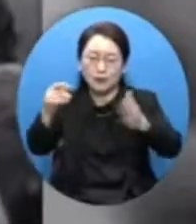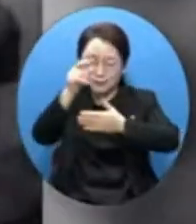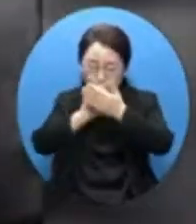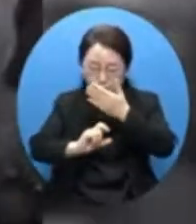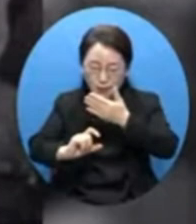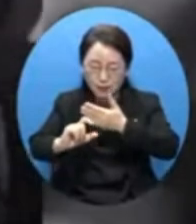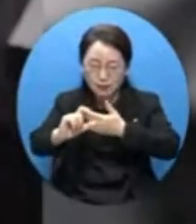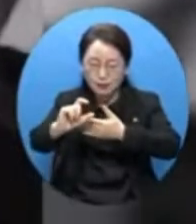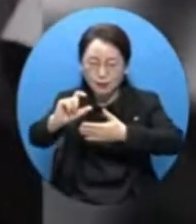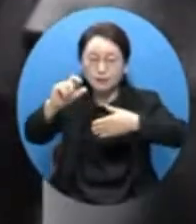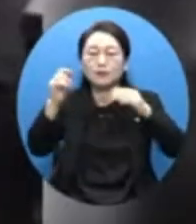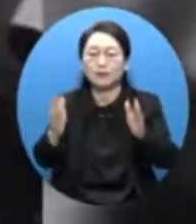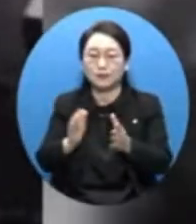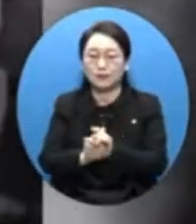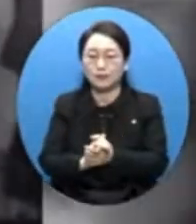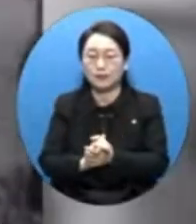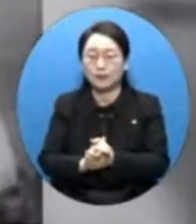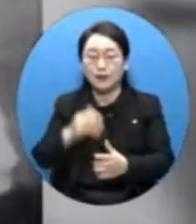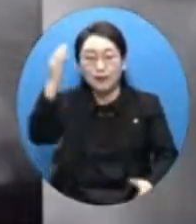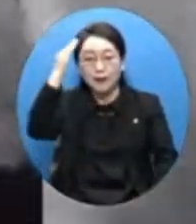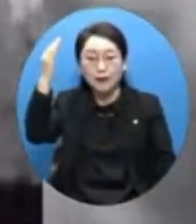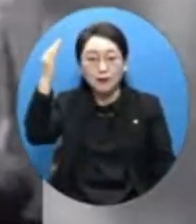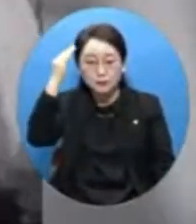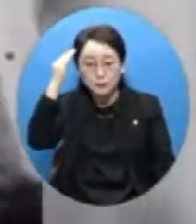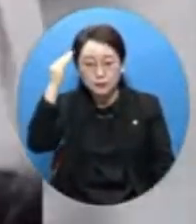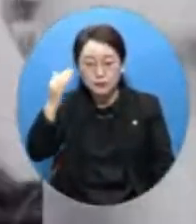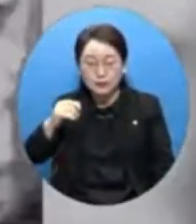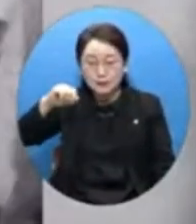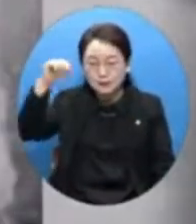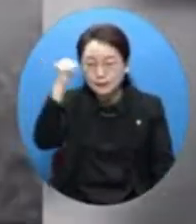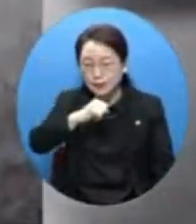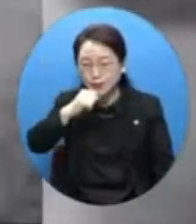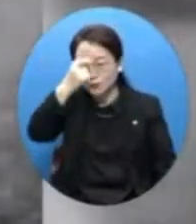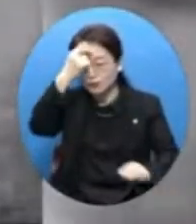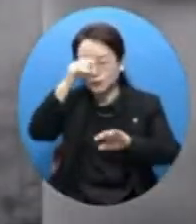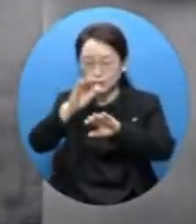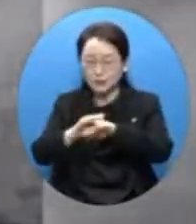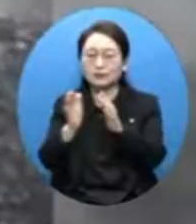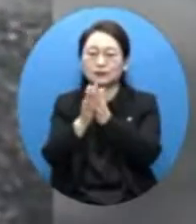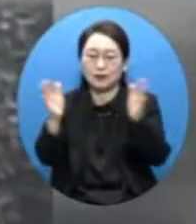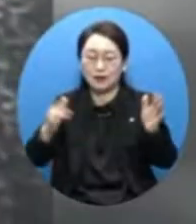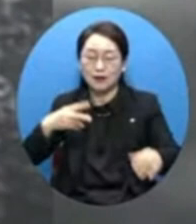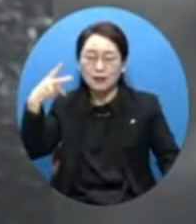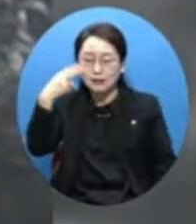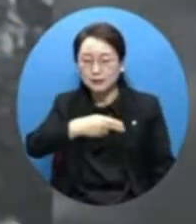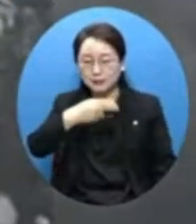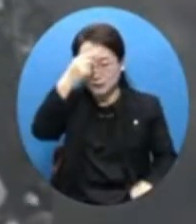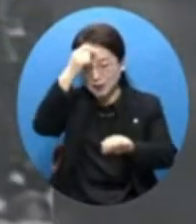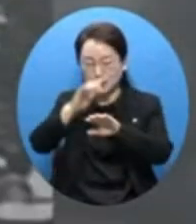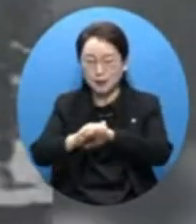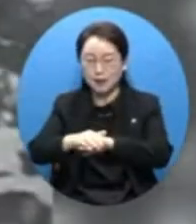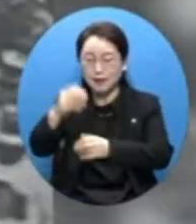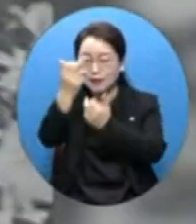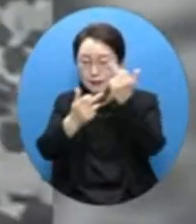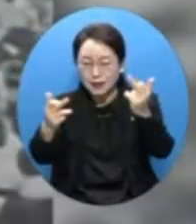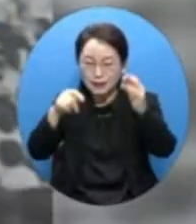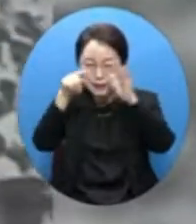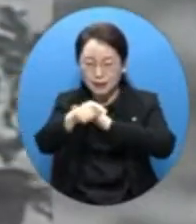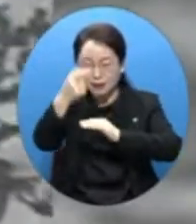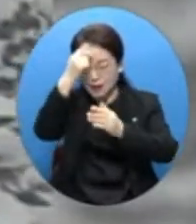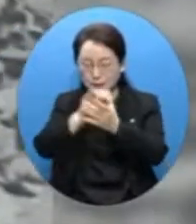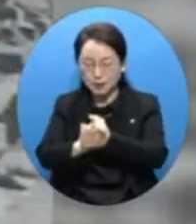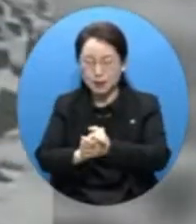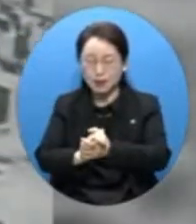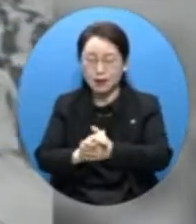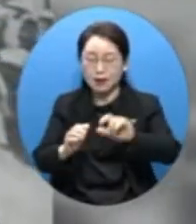새우고, 그래서 한국이 그때 새벽기도 운동이 일어나고 금식기도 운동이 일어나고 산기도 운동이 일어나고